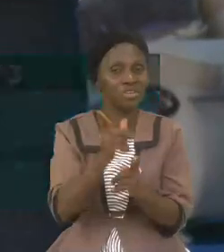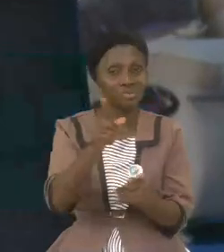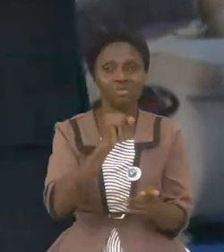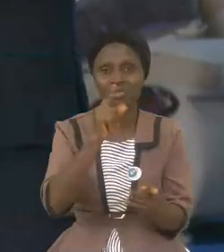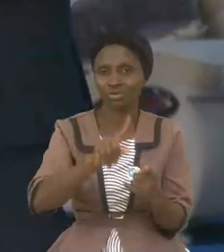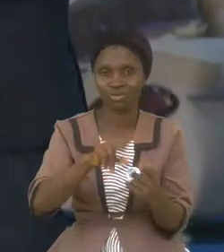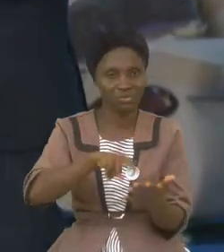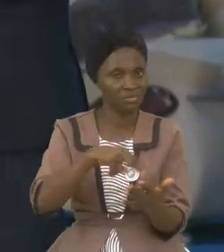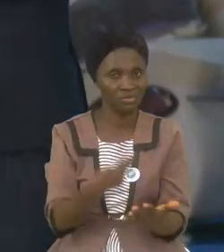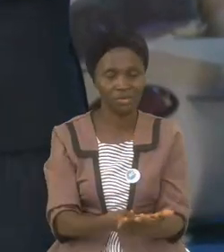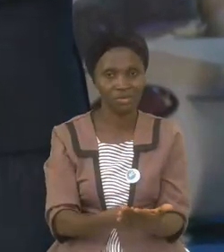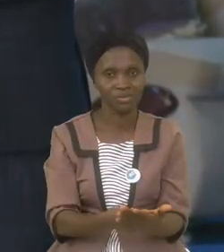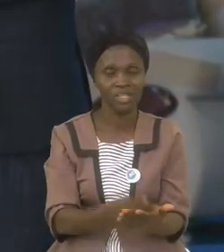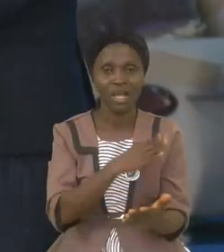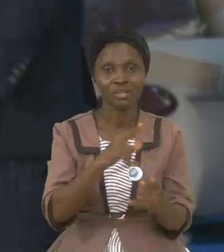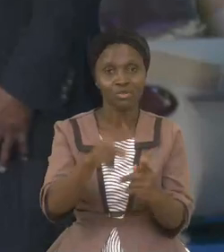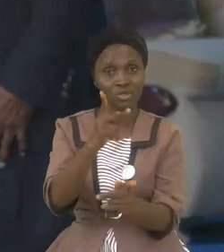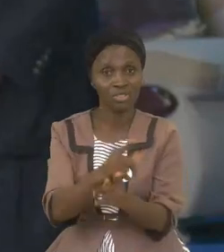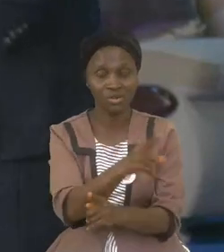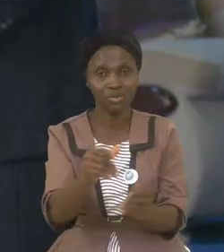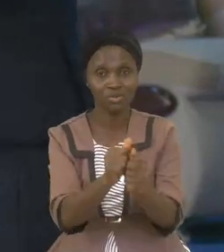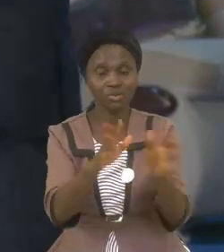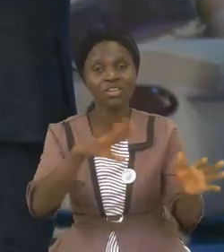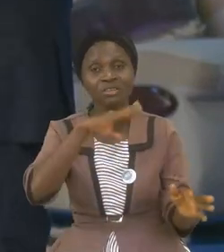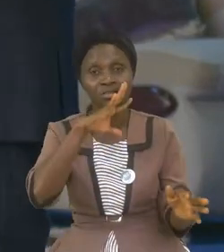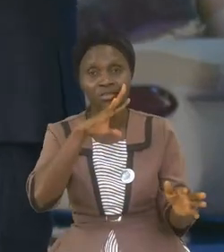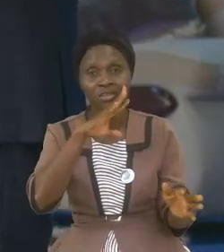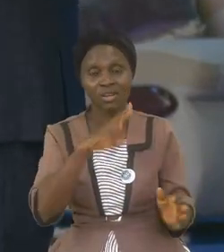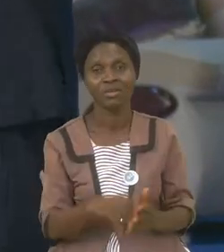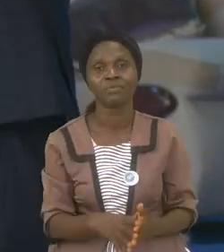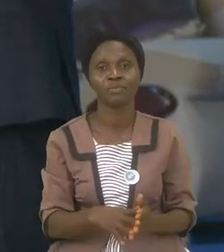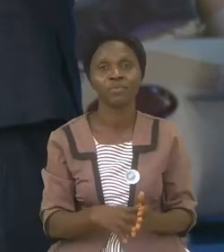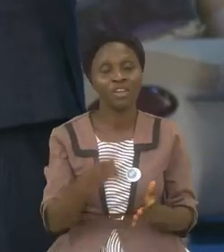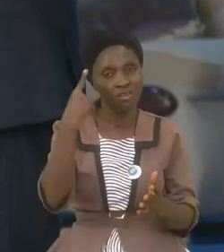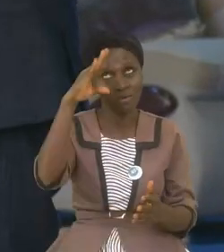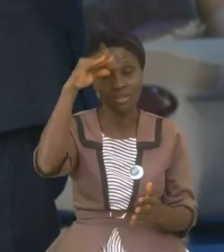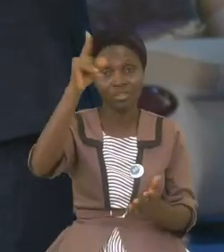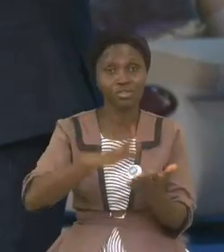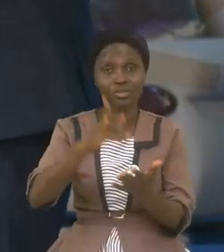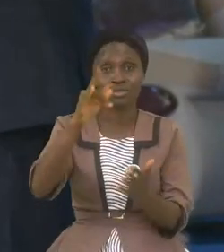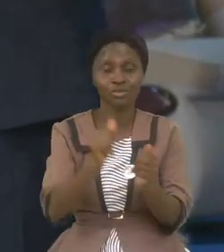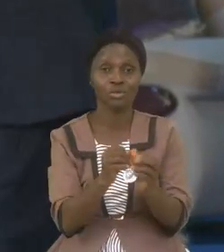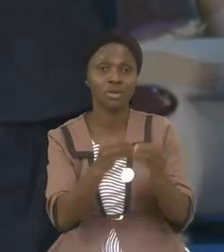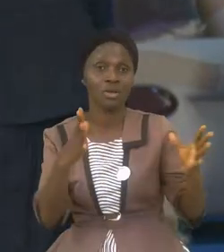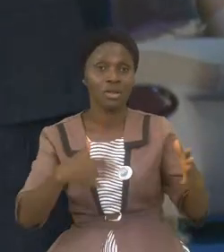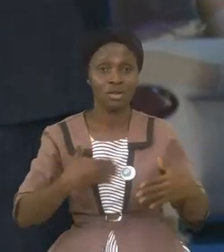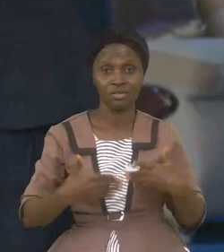toute chute, il vous préservera de toute chute et vous faire paraître devant sa